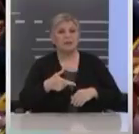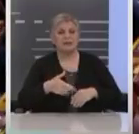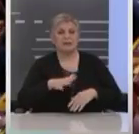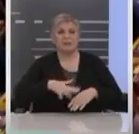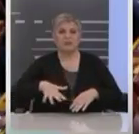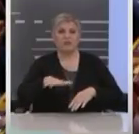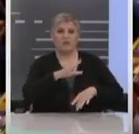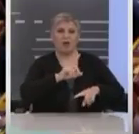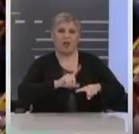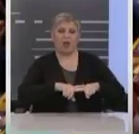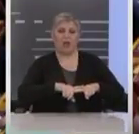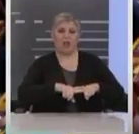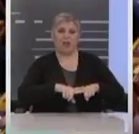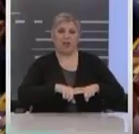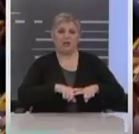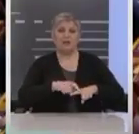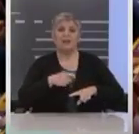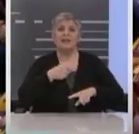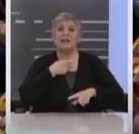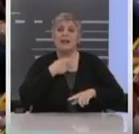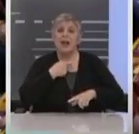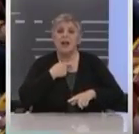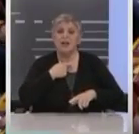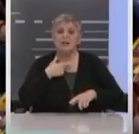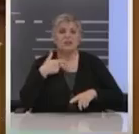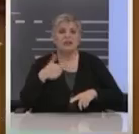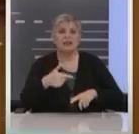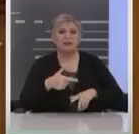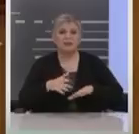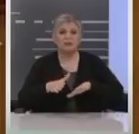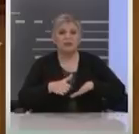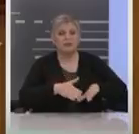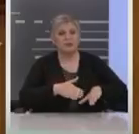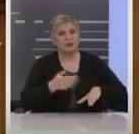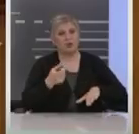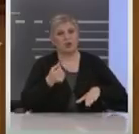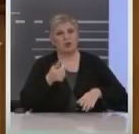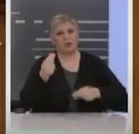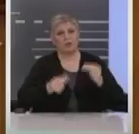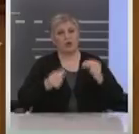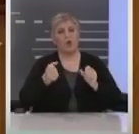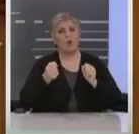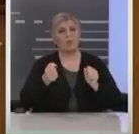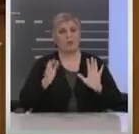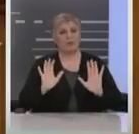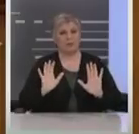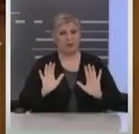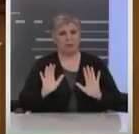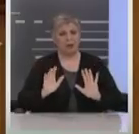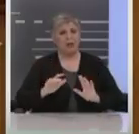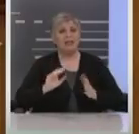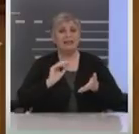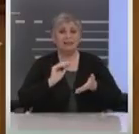να φύγει από αυτή την πολύχρονη κρίση, όσο όμως και την ανάγκη να αφήσει πίσω της τις παθογένειες του